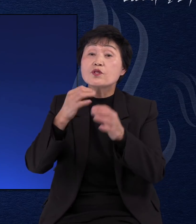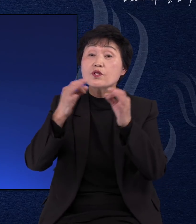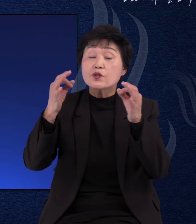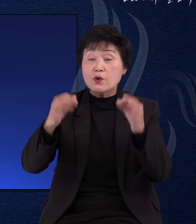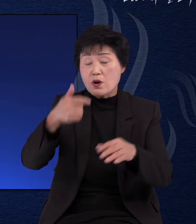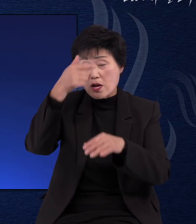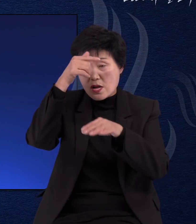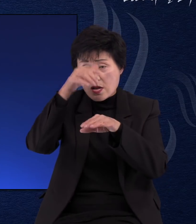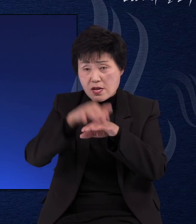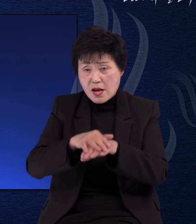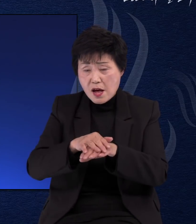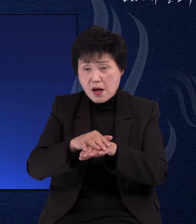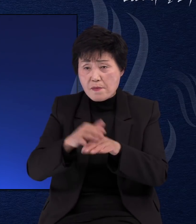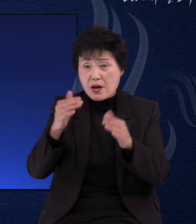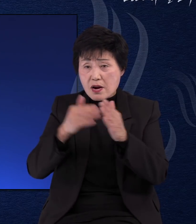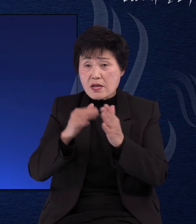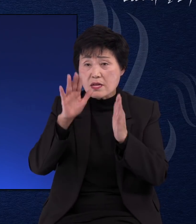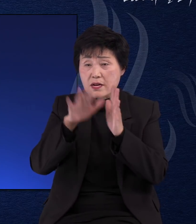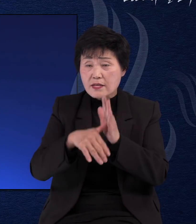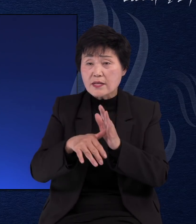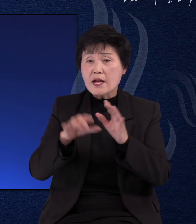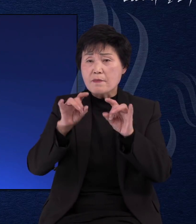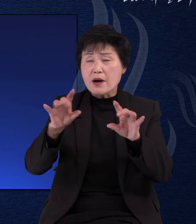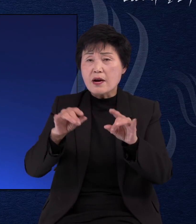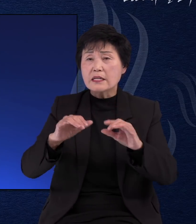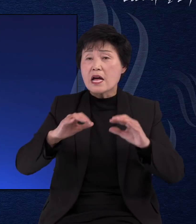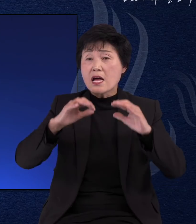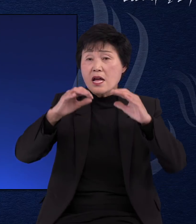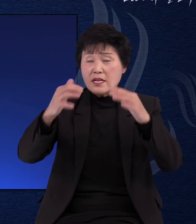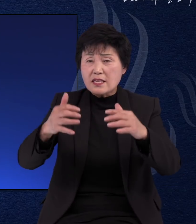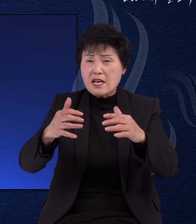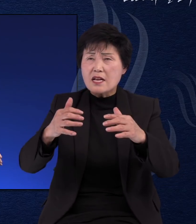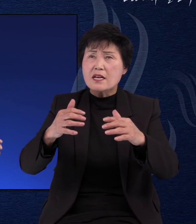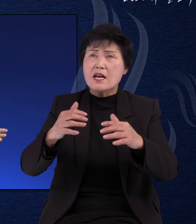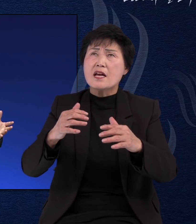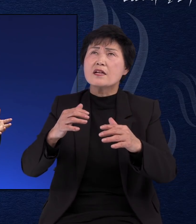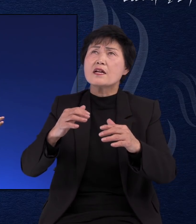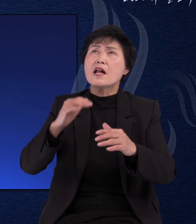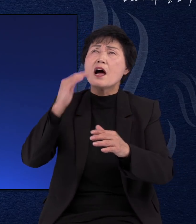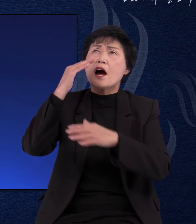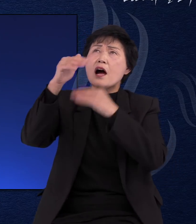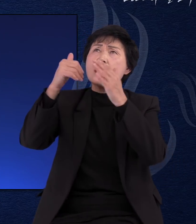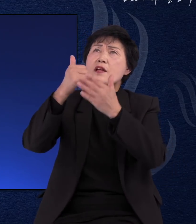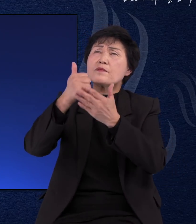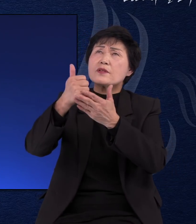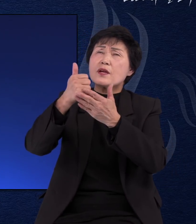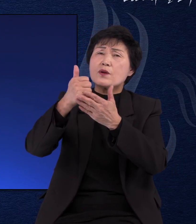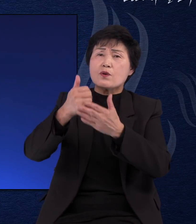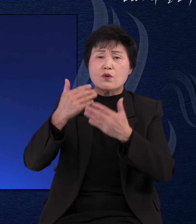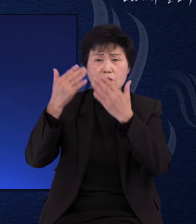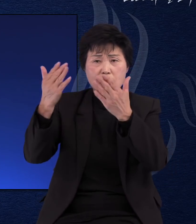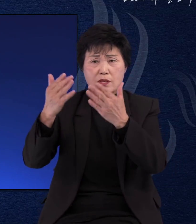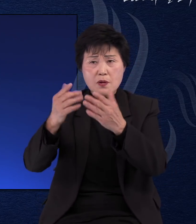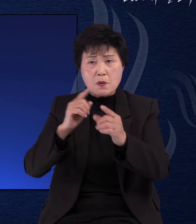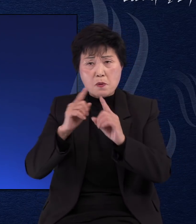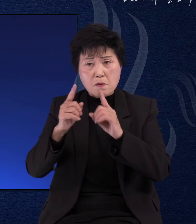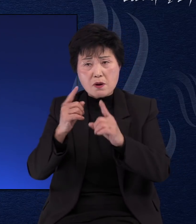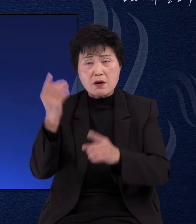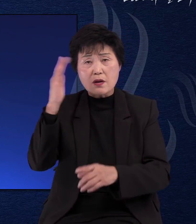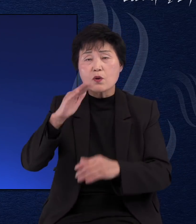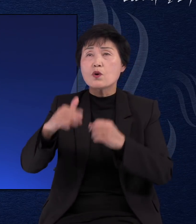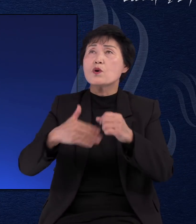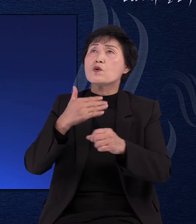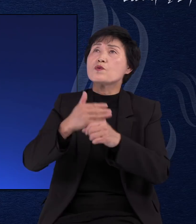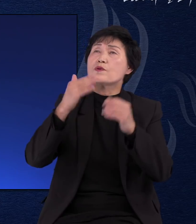때마다 세계와 미국과 한국을 그리스도께로 세미한 비전을 외쳐놓고, 네 힘으로 9년 만에 입당하고 9년만,